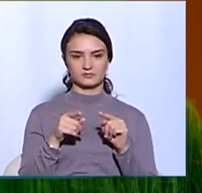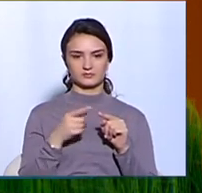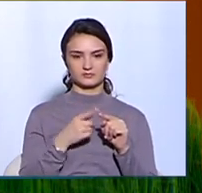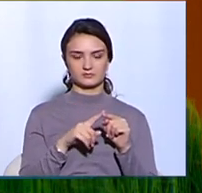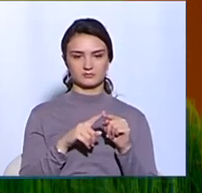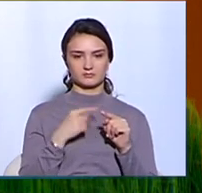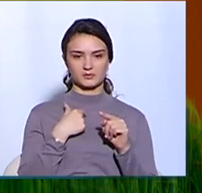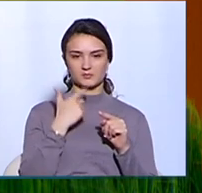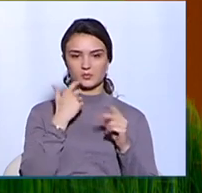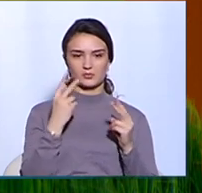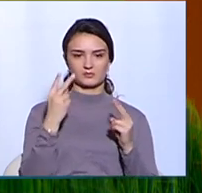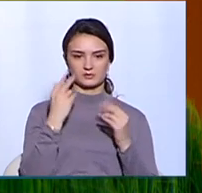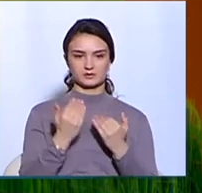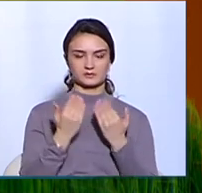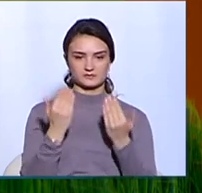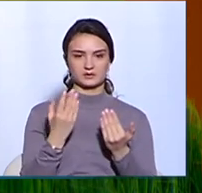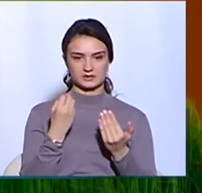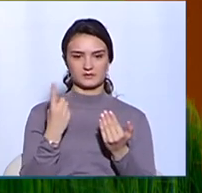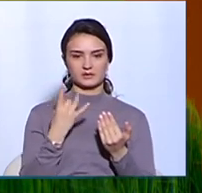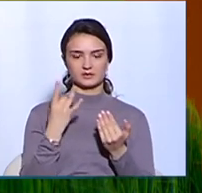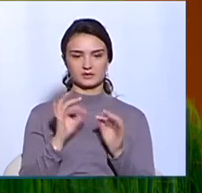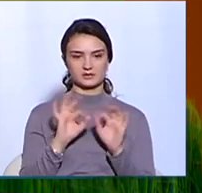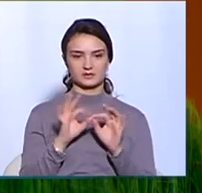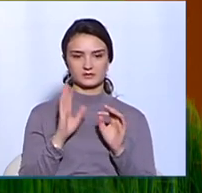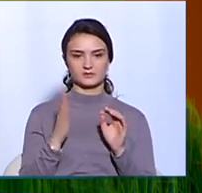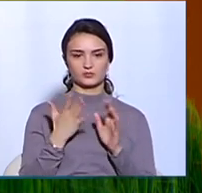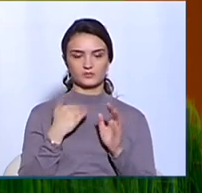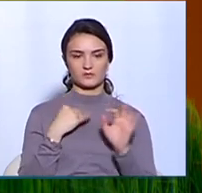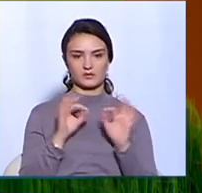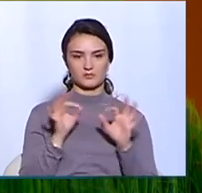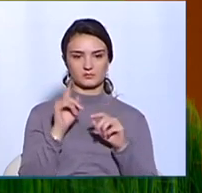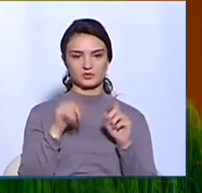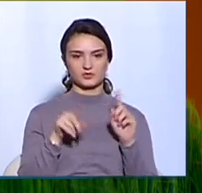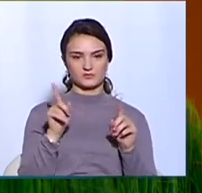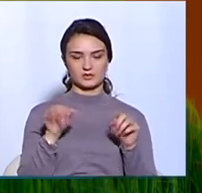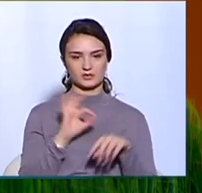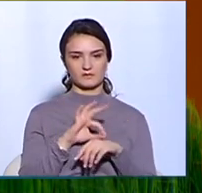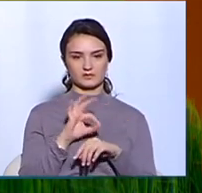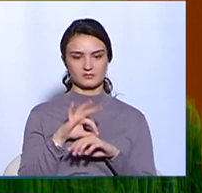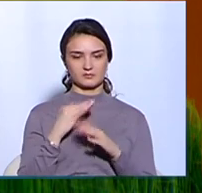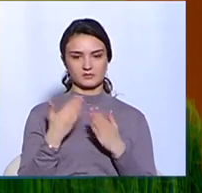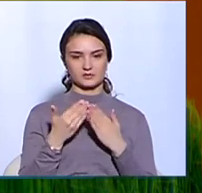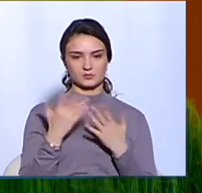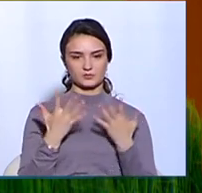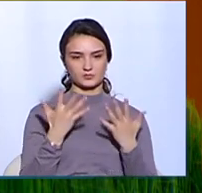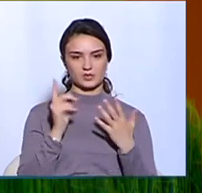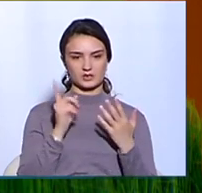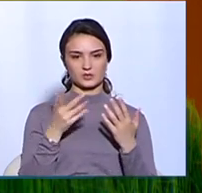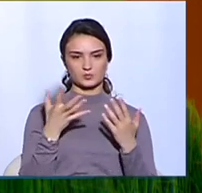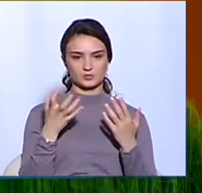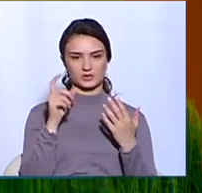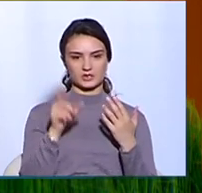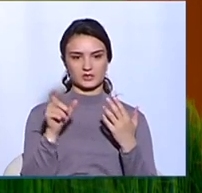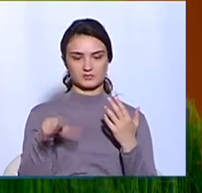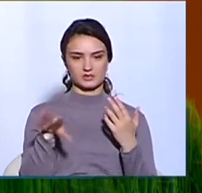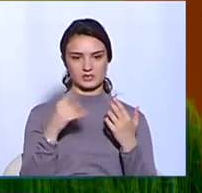ერთი მხრივ მე მაყურებლისათვის კიდევ ერთხელ ვიტყვი, თუ ჩვენ ვლაპარაკობთ იშვიათ დაავადებებზე, მაგალითად თუ 1500